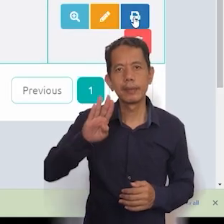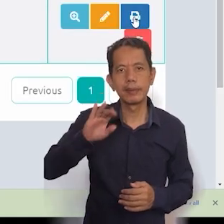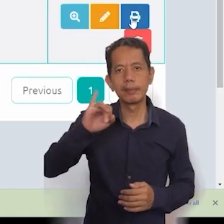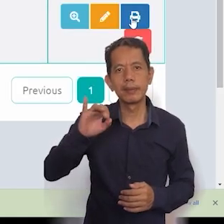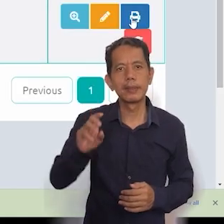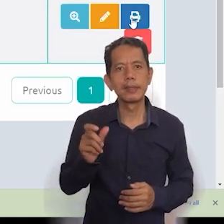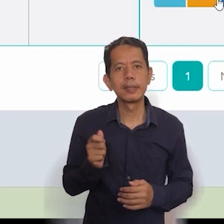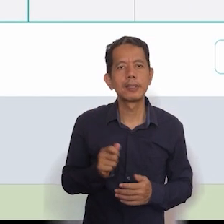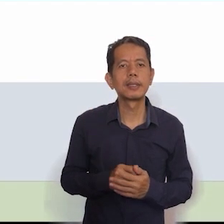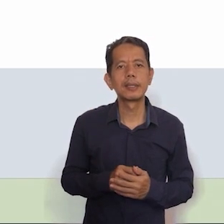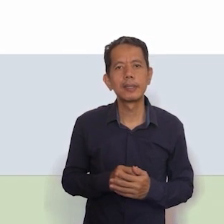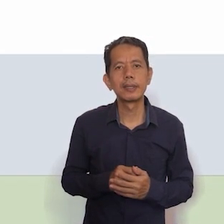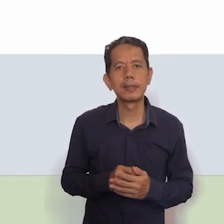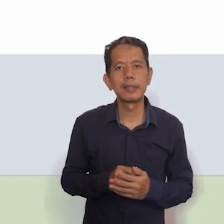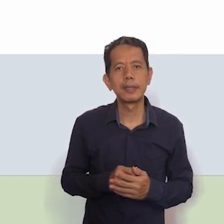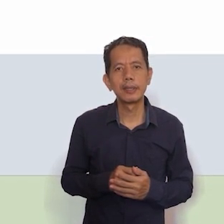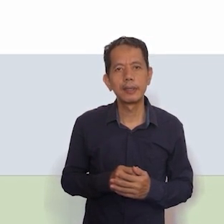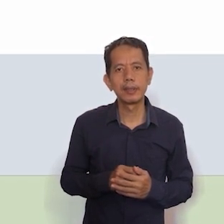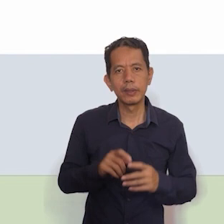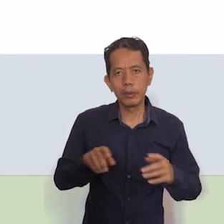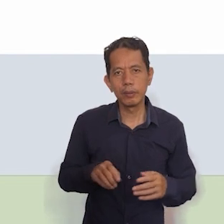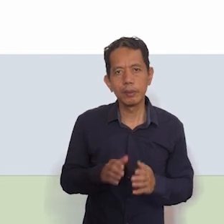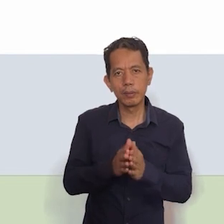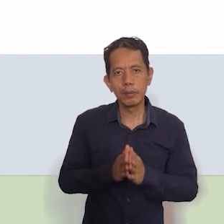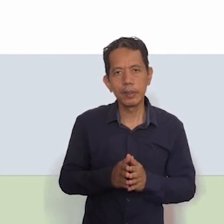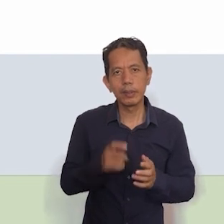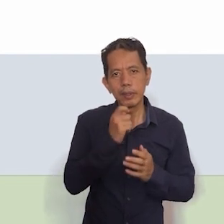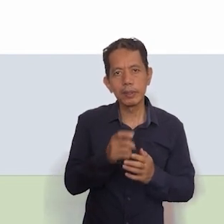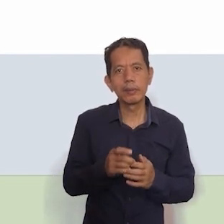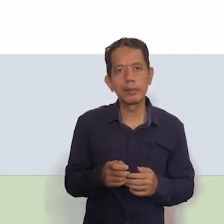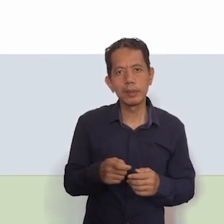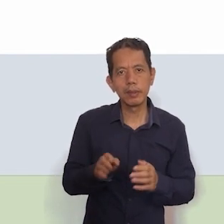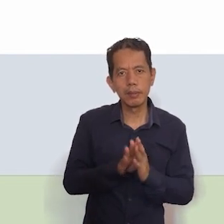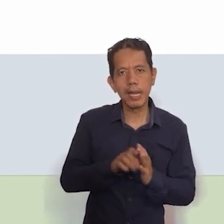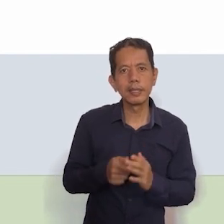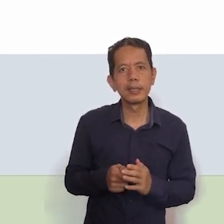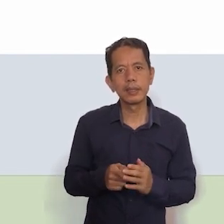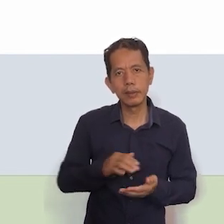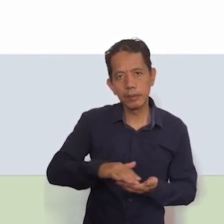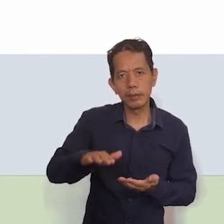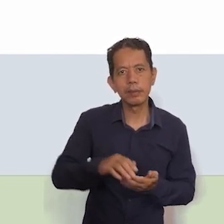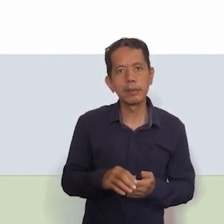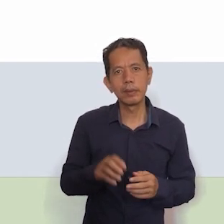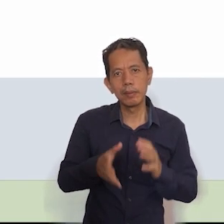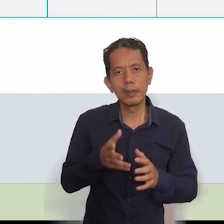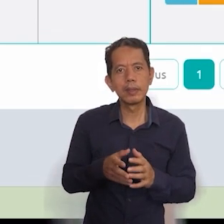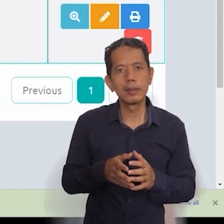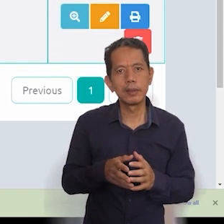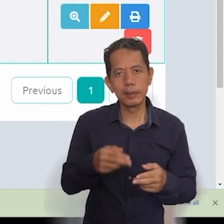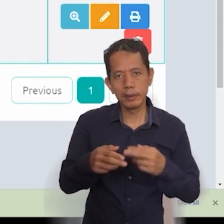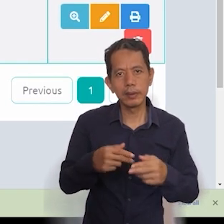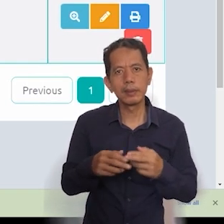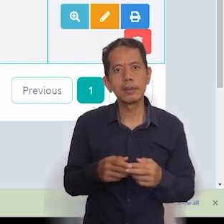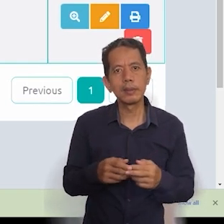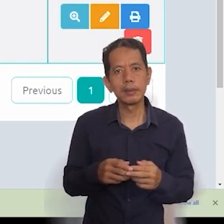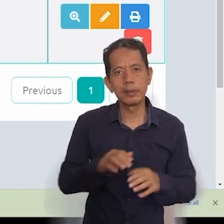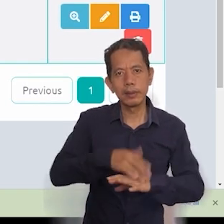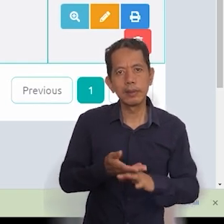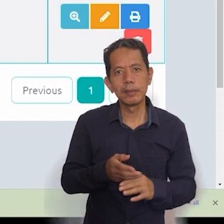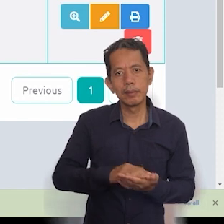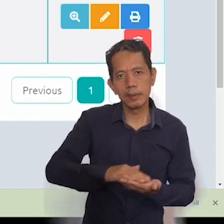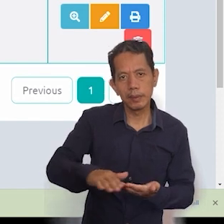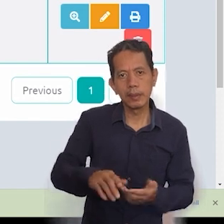Apabila dokumen permohonan tersebut telah berhasil diunduh, maka rekan-rekan dapat mencetak